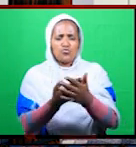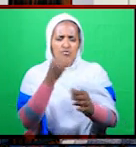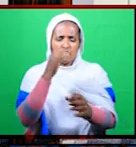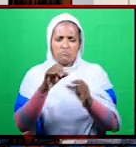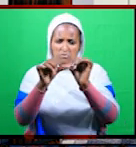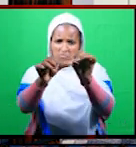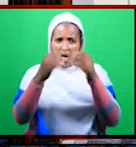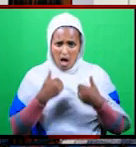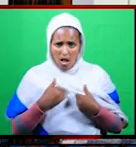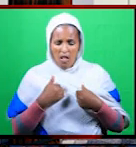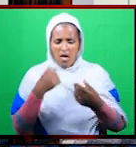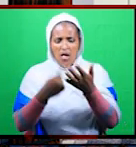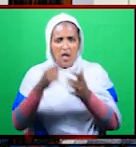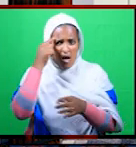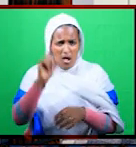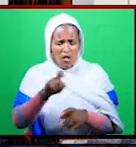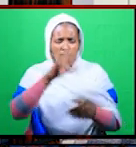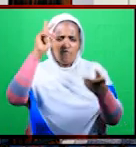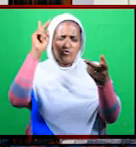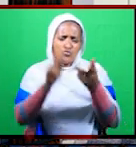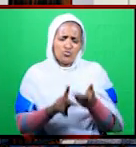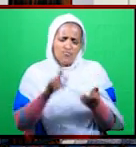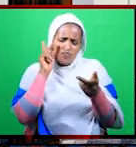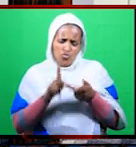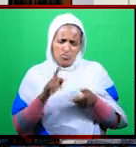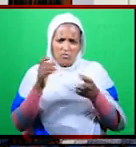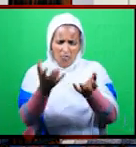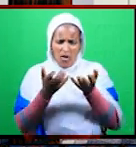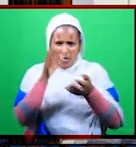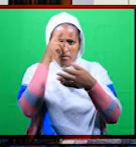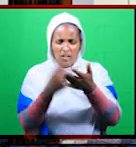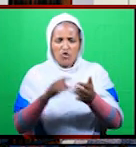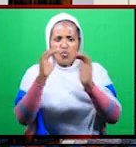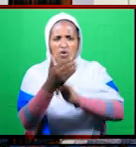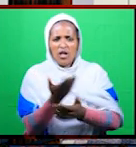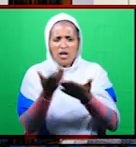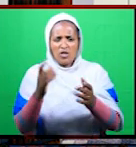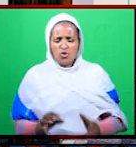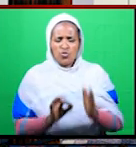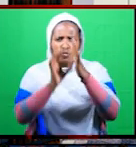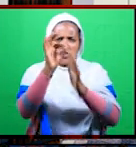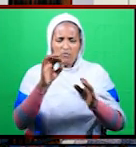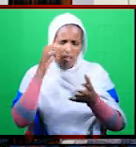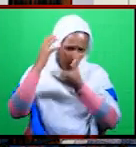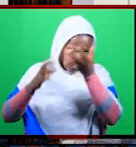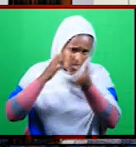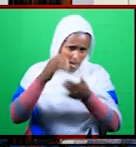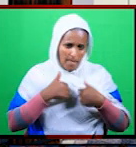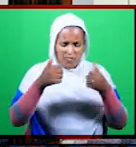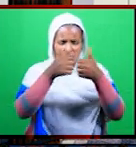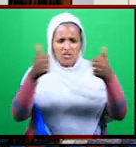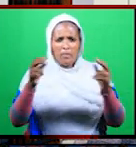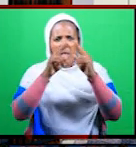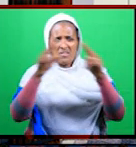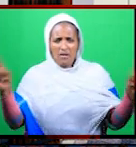ማድረግ ሲደርስ ያንን ነው ማሰብ ያለበት እንጂ እንዲያው ፍጹምነትን እየጠበቀ የሆነ ነገር በሆነ ቁጥር የሚረበሽ